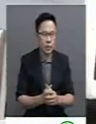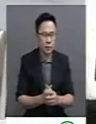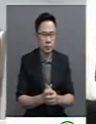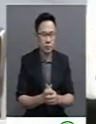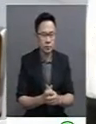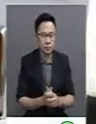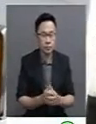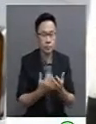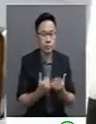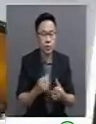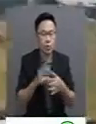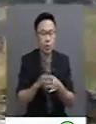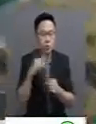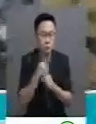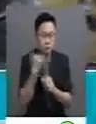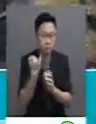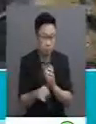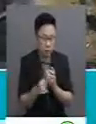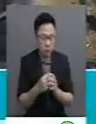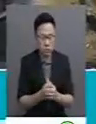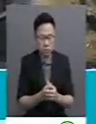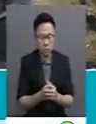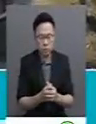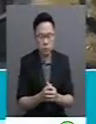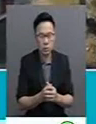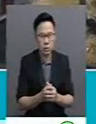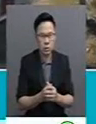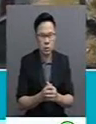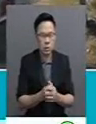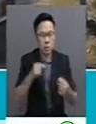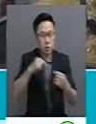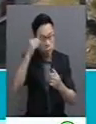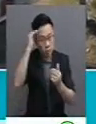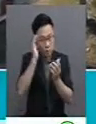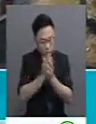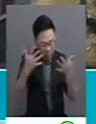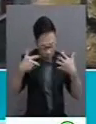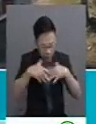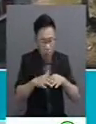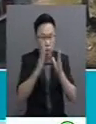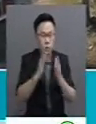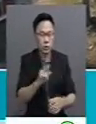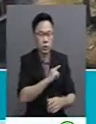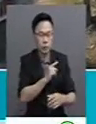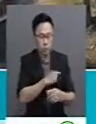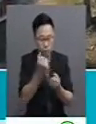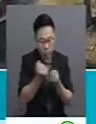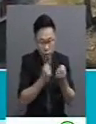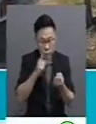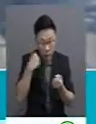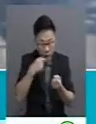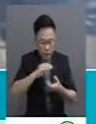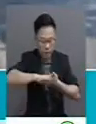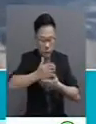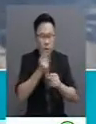นีไปเกรงกลัวความผิดนะฮะส่วนทางตำรวจครับกำลังประสานคนที่ครอบครองรถนะฮะดูตาม